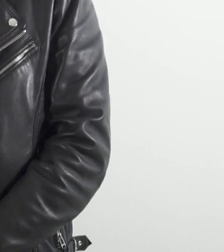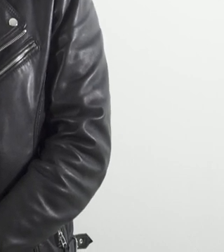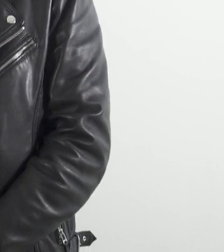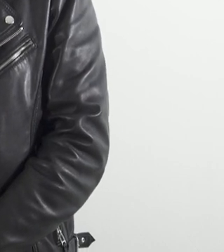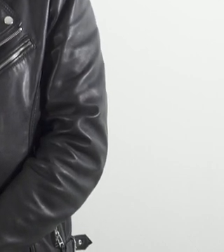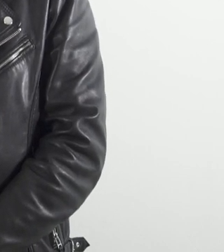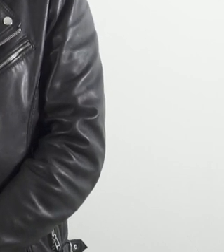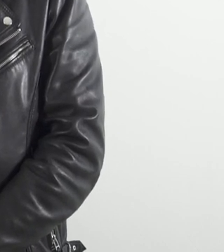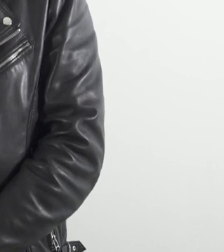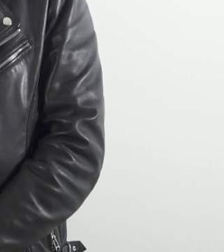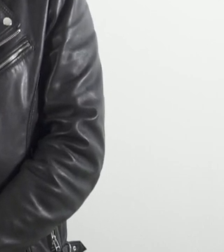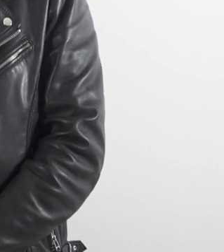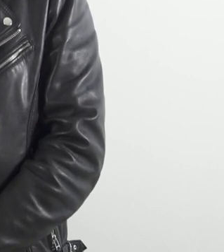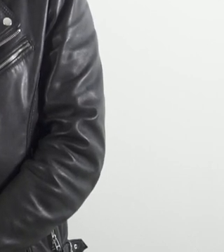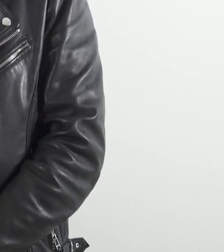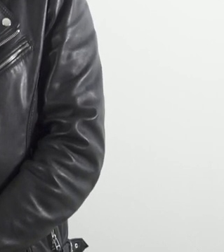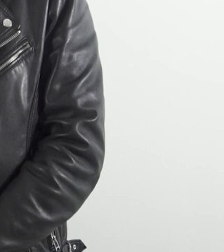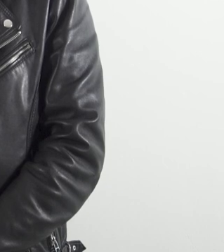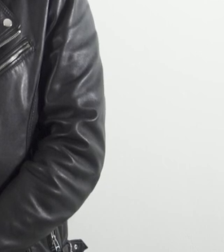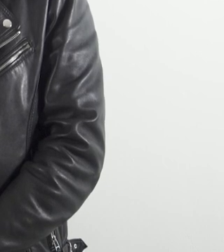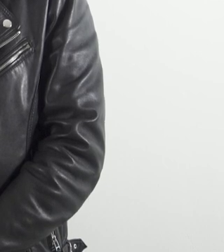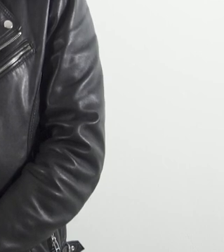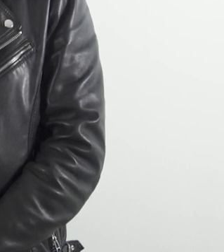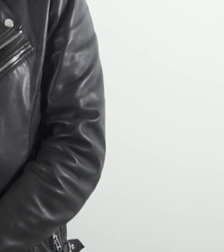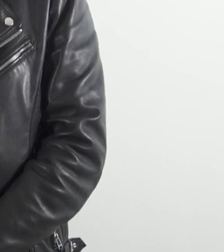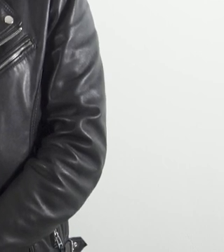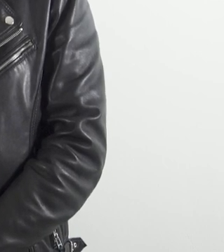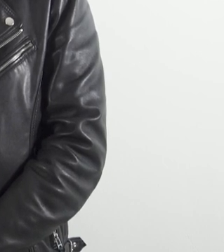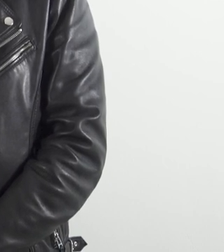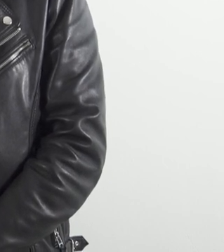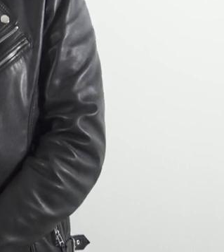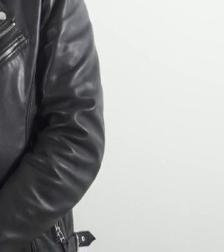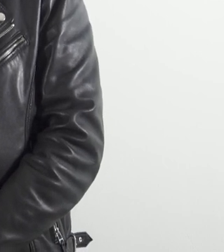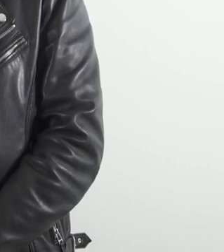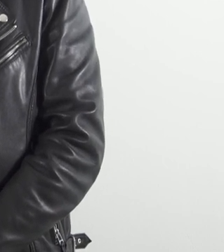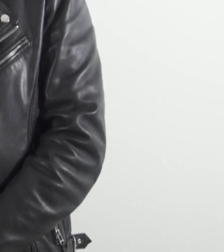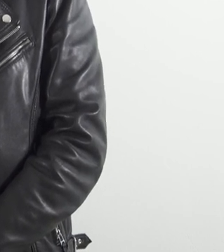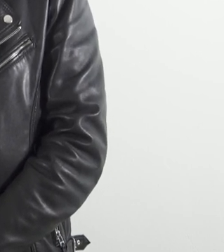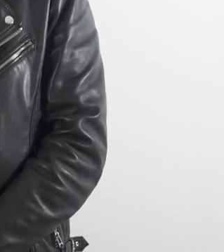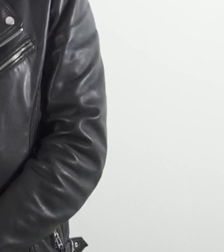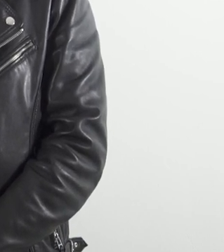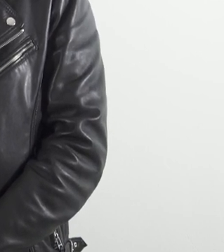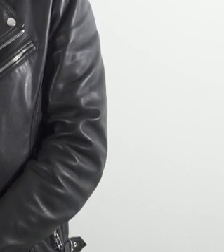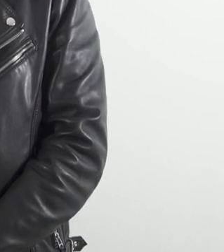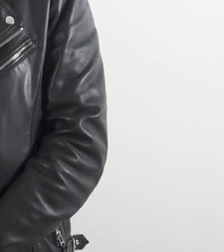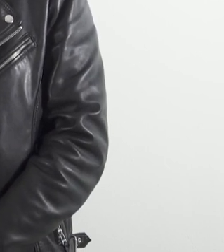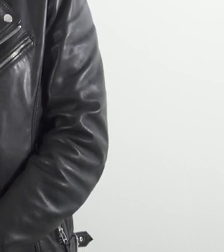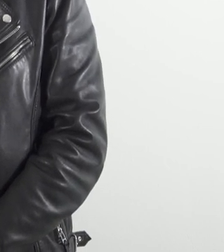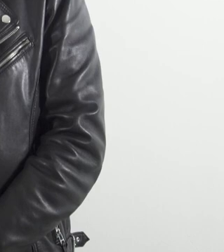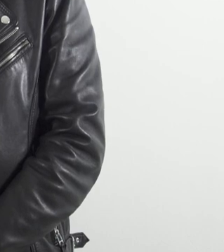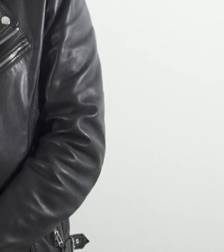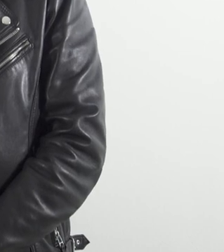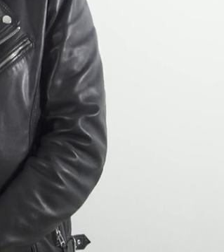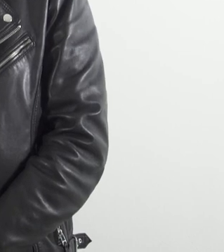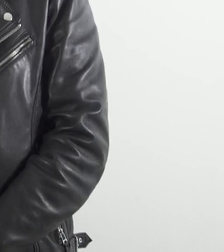jego dorobek artystyczny jest już zamkniętą całością na pewno wymagającą krytycznego